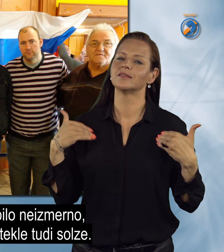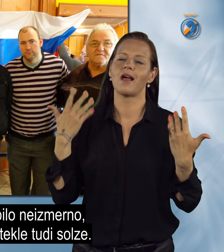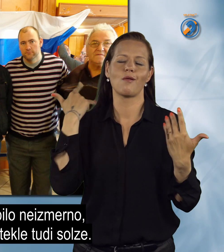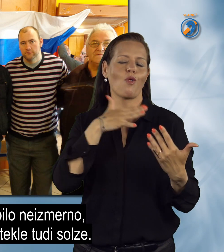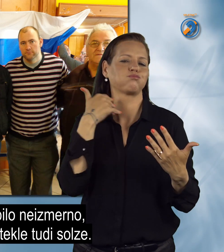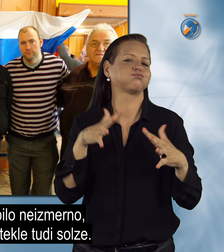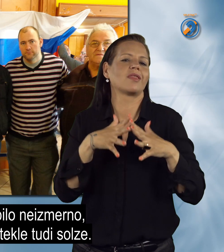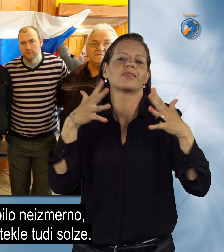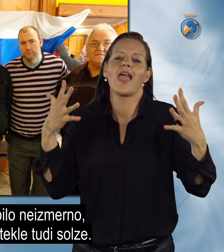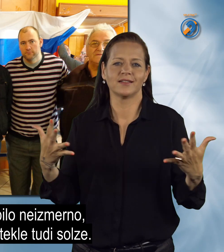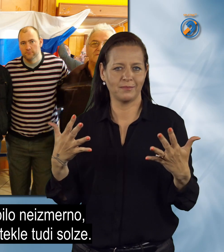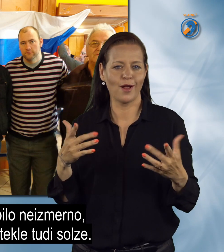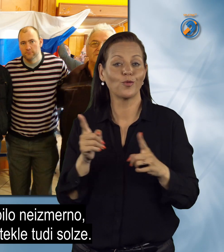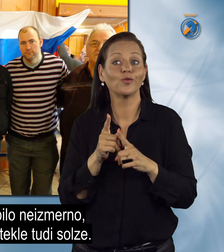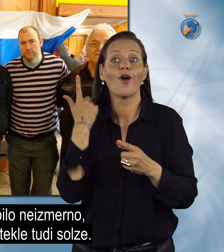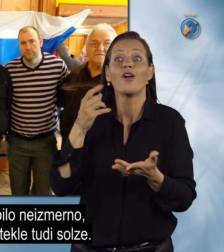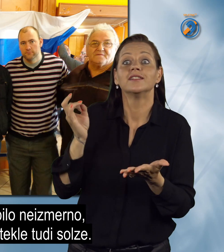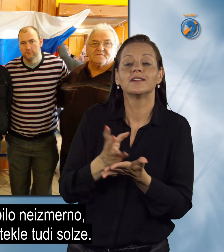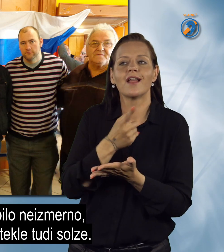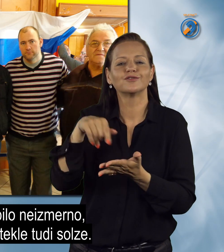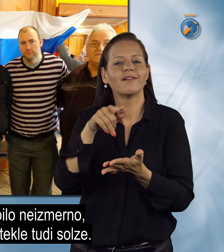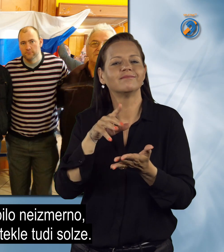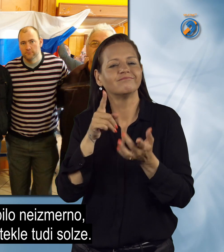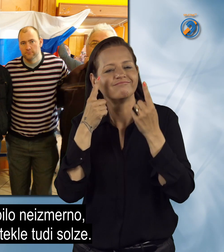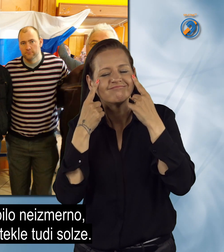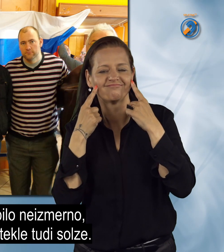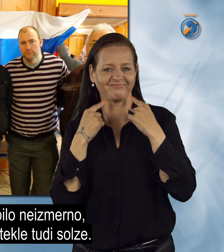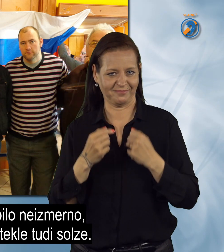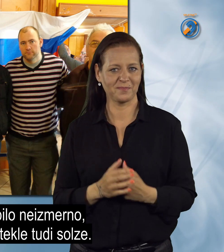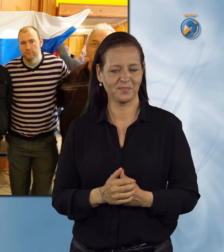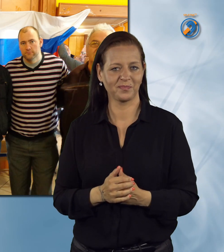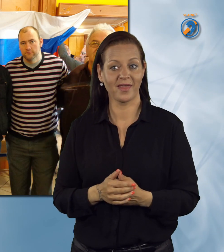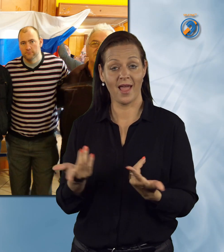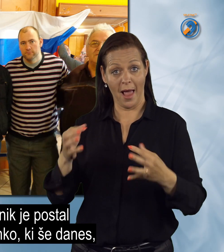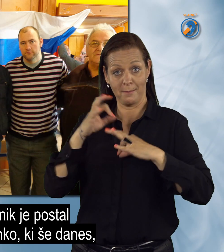Veselje je bilo neizmerno, od sreče so tekle tudi solze.